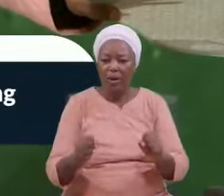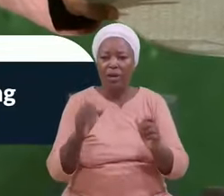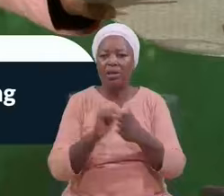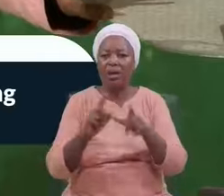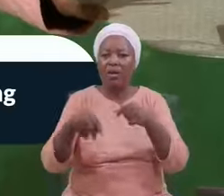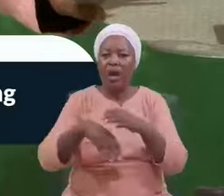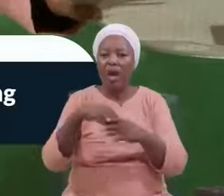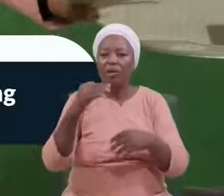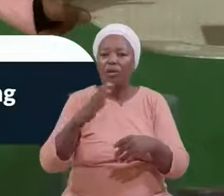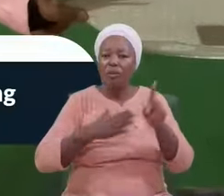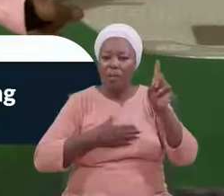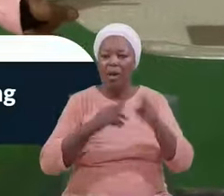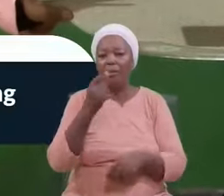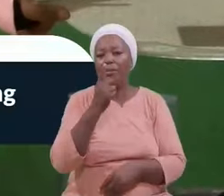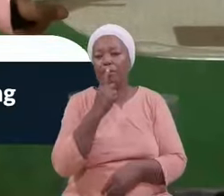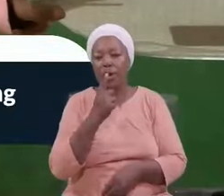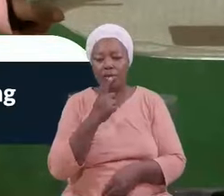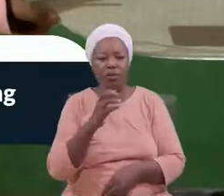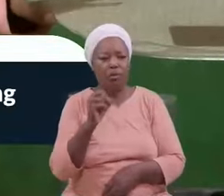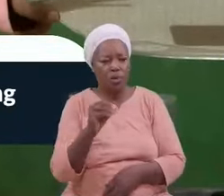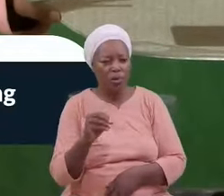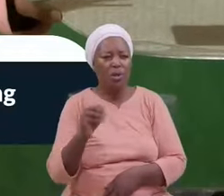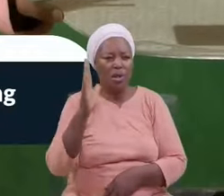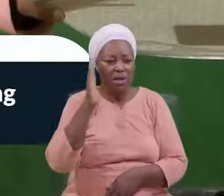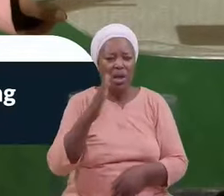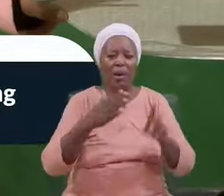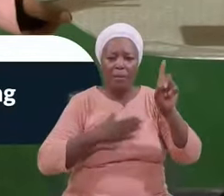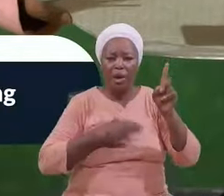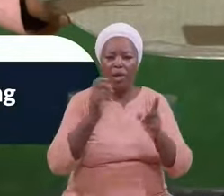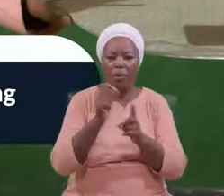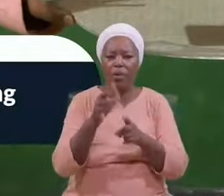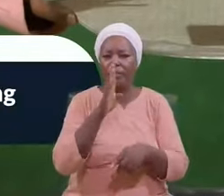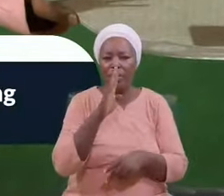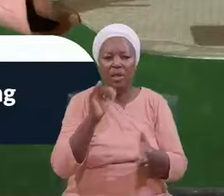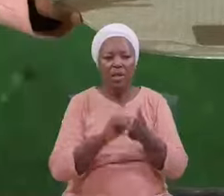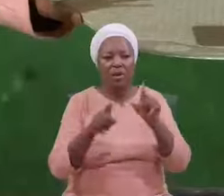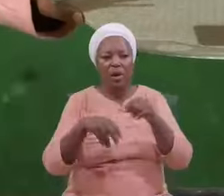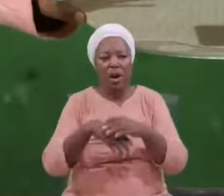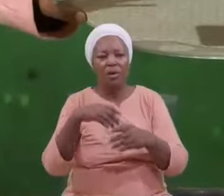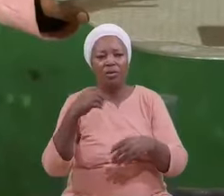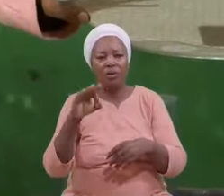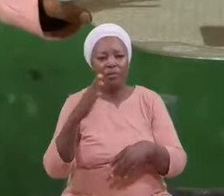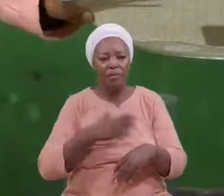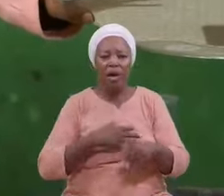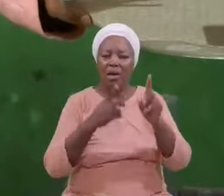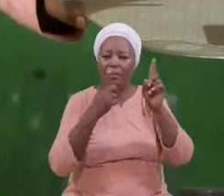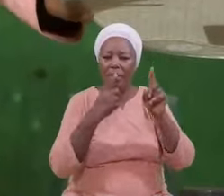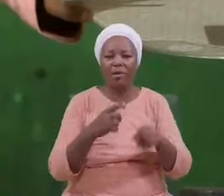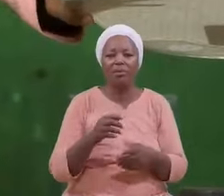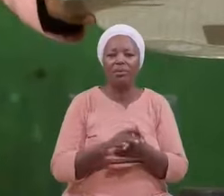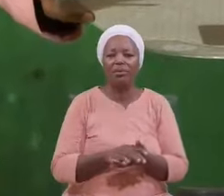bouche. Ainsi en est-il de ma parole qui sort de ma bouche. Elle